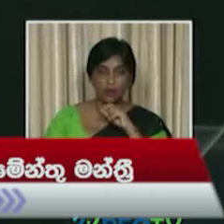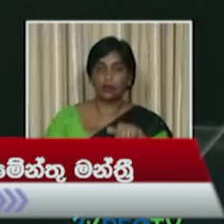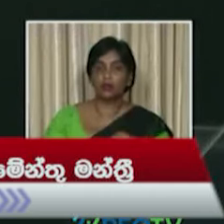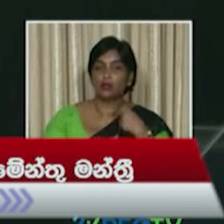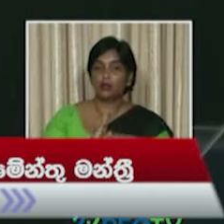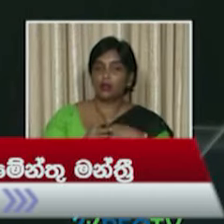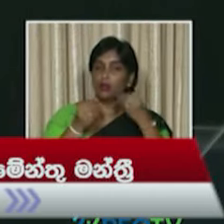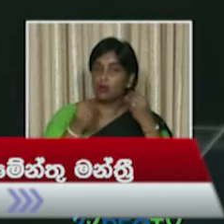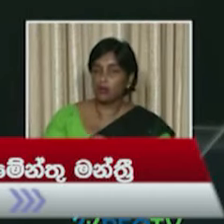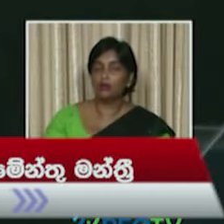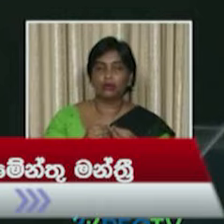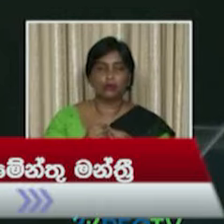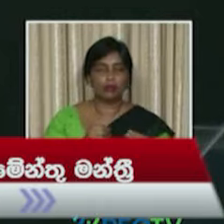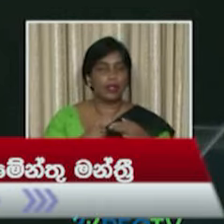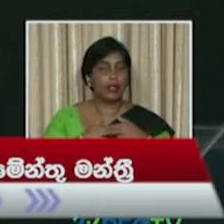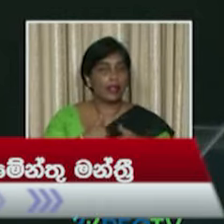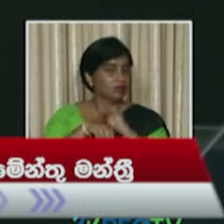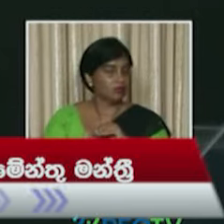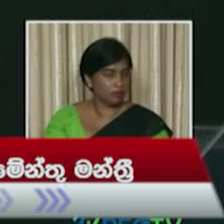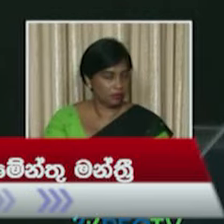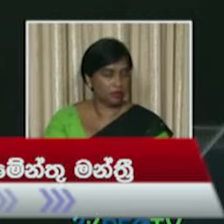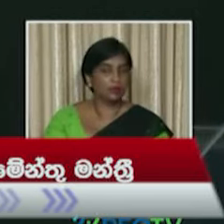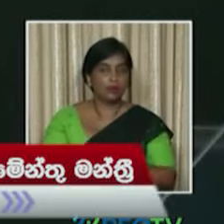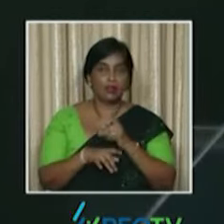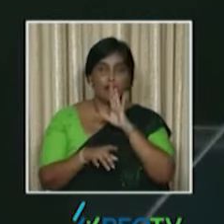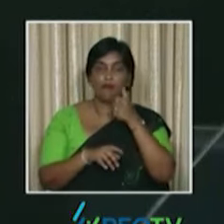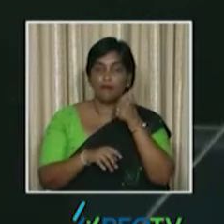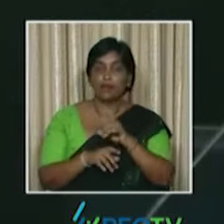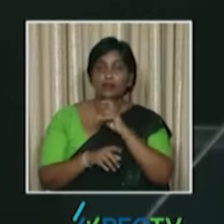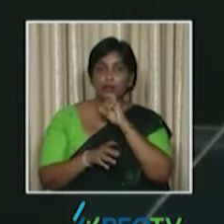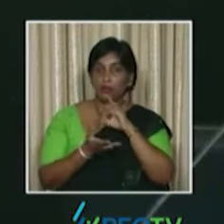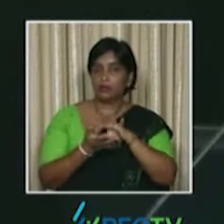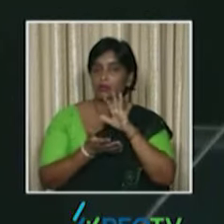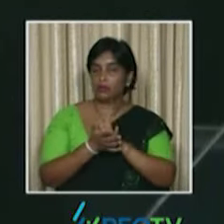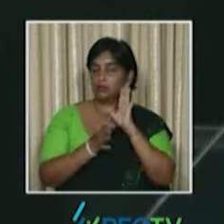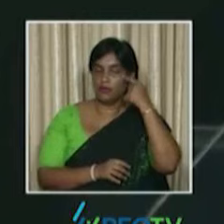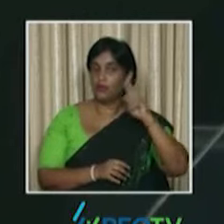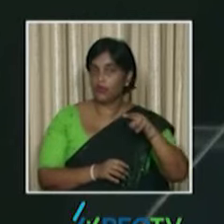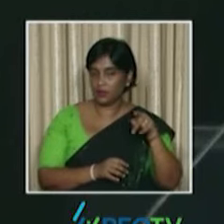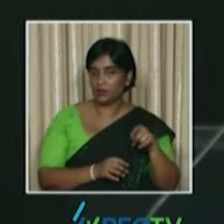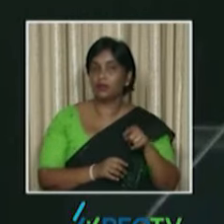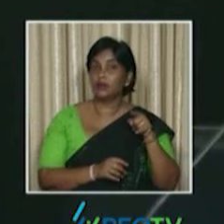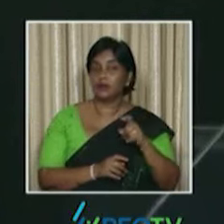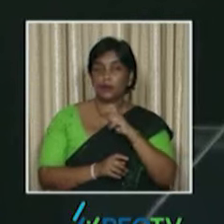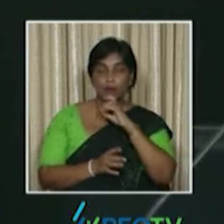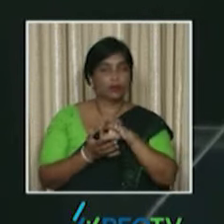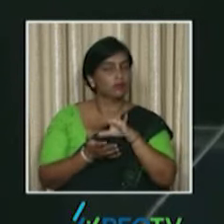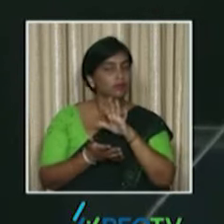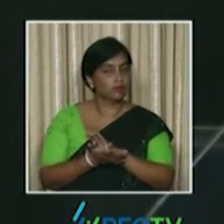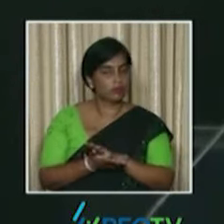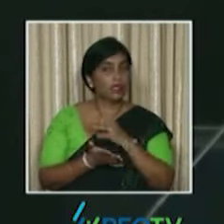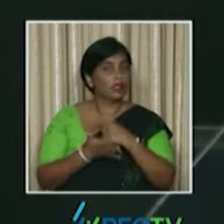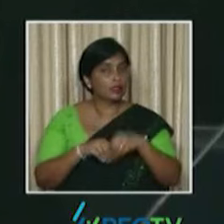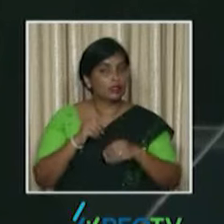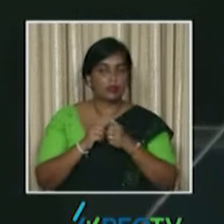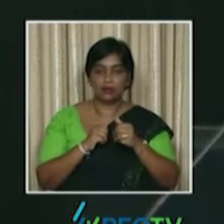රට බංකොලොත් වීමට ආසන්න හේතුන් හෙළිදරව් කරන ඓතිහාසික නඩු තීන්දුවක් ප්‍රකාශ කළ තියෙන පසුබිමක මේ අධිකරණ තීන්දුව